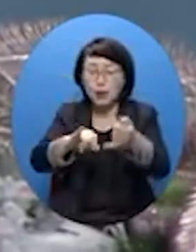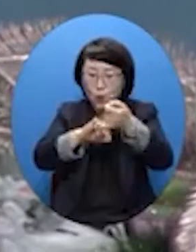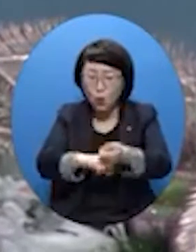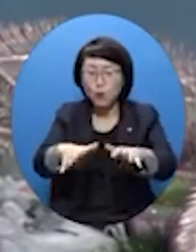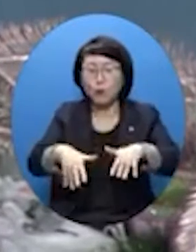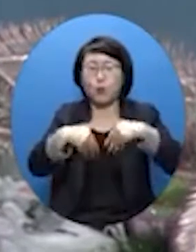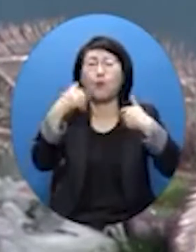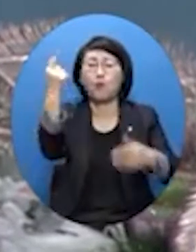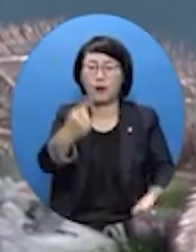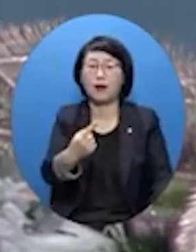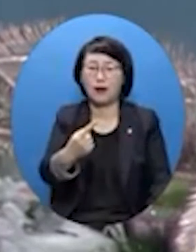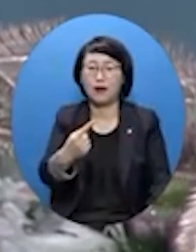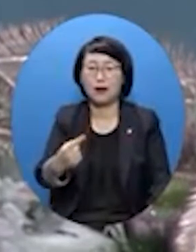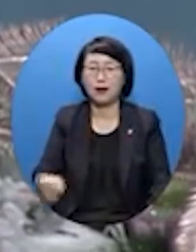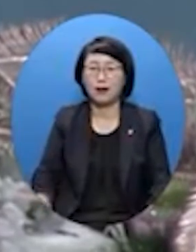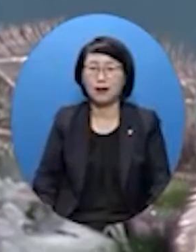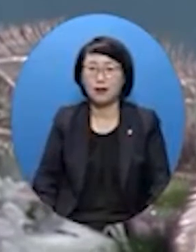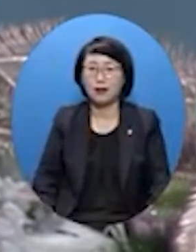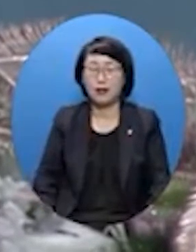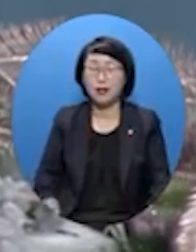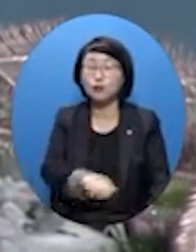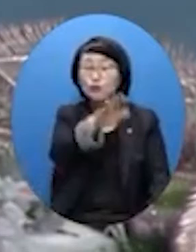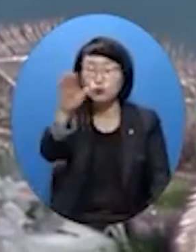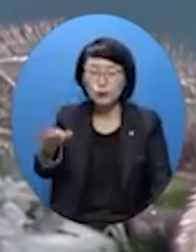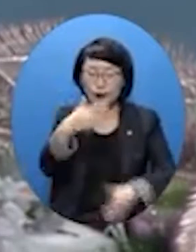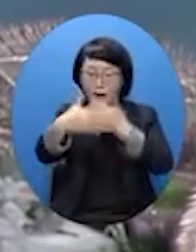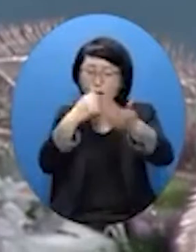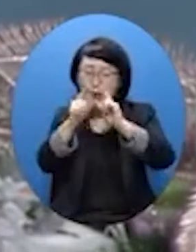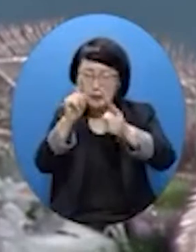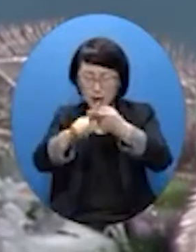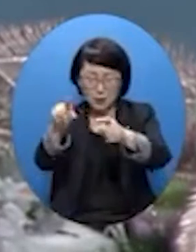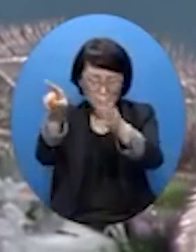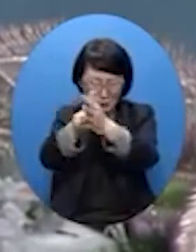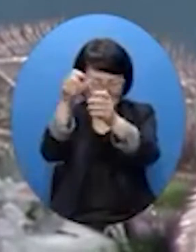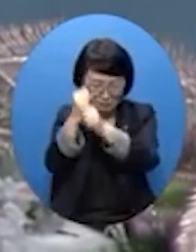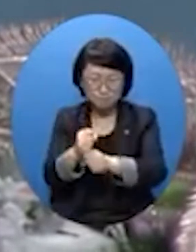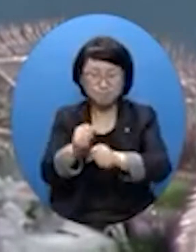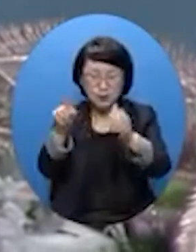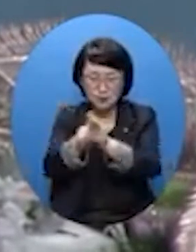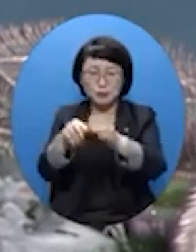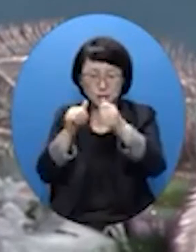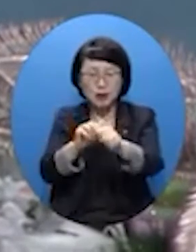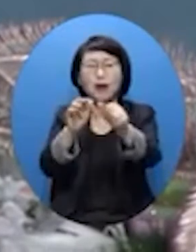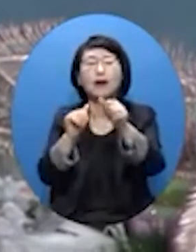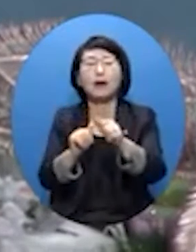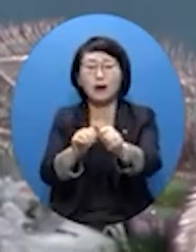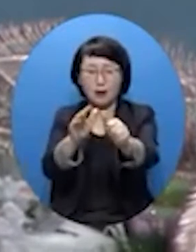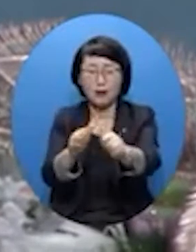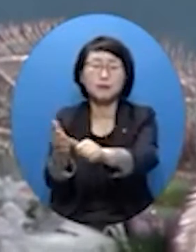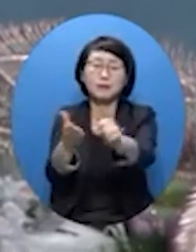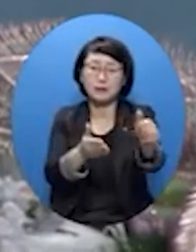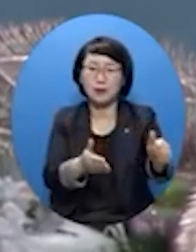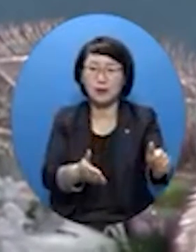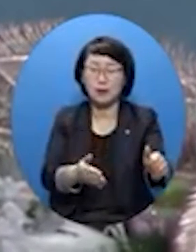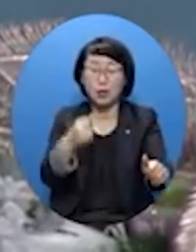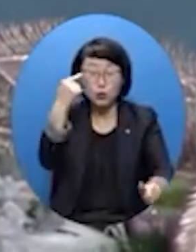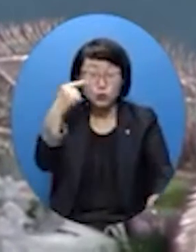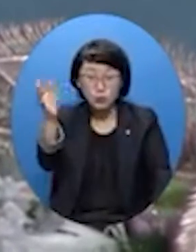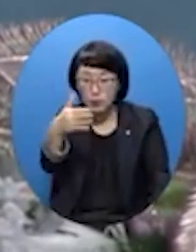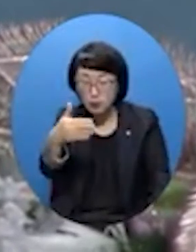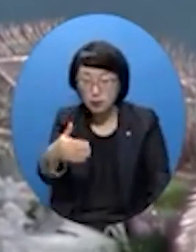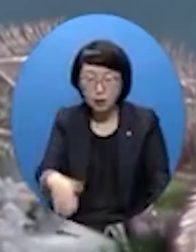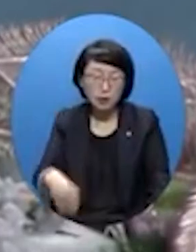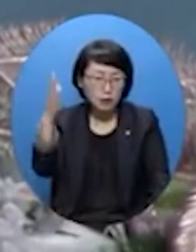봄은 다가오는 것입니다. 그러므로 우리 약속의 말씀 붙잡고 믿음으로 전진 또 전진 또 전진 나가야 합니다. 눈에는 보이는 것도